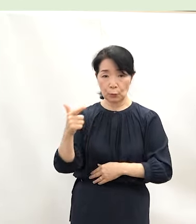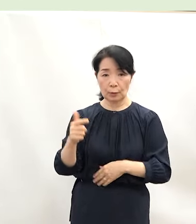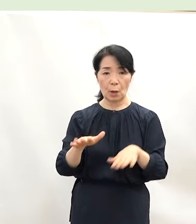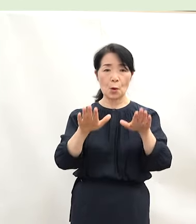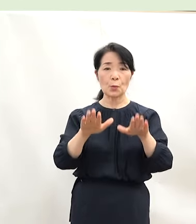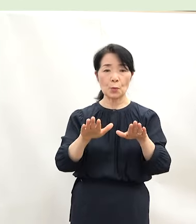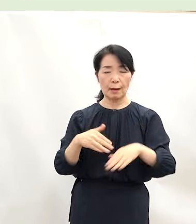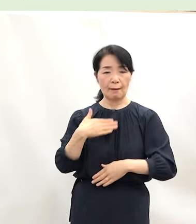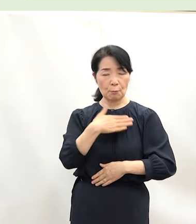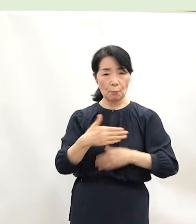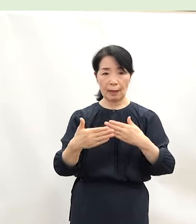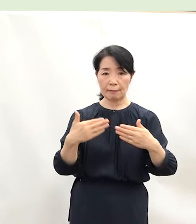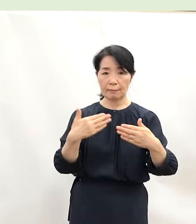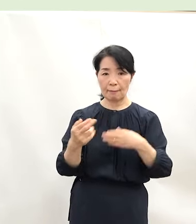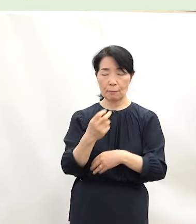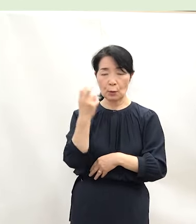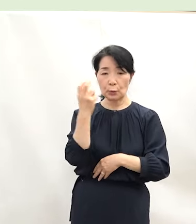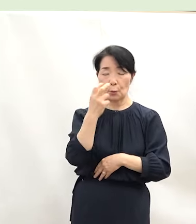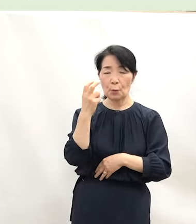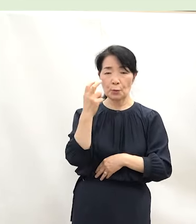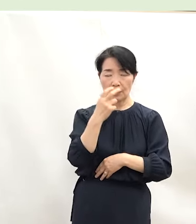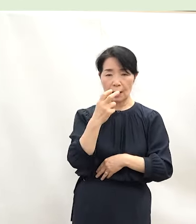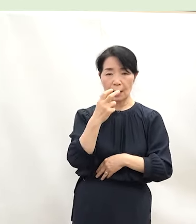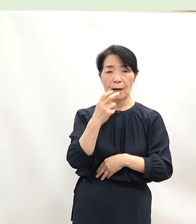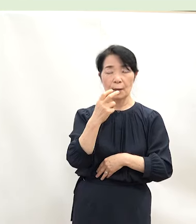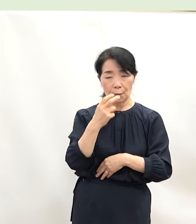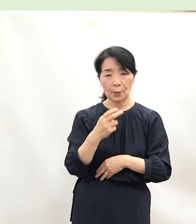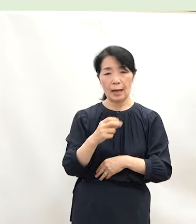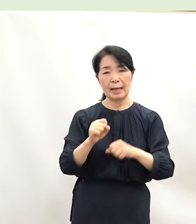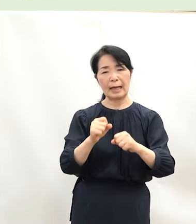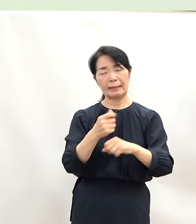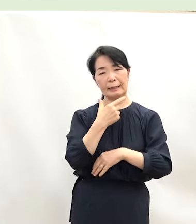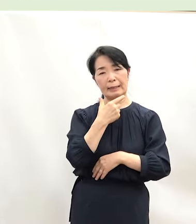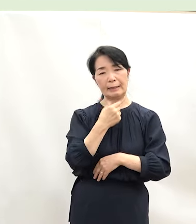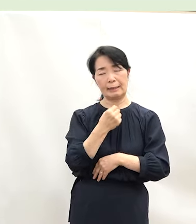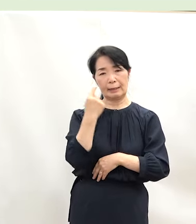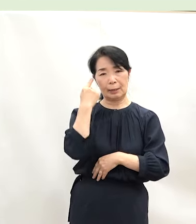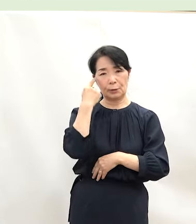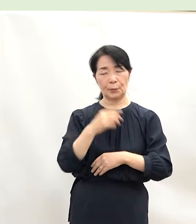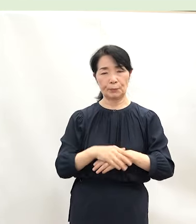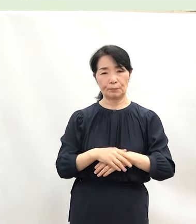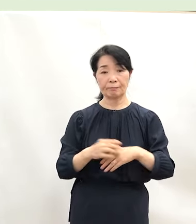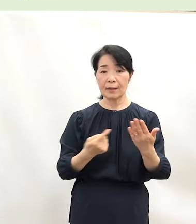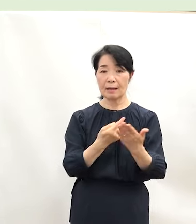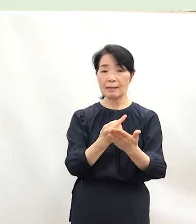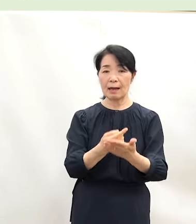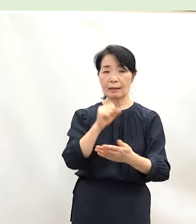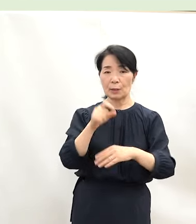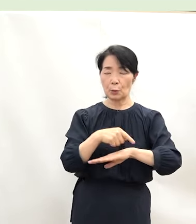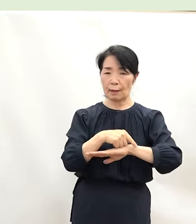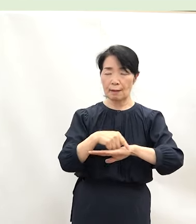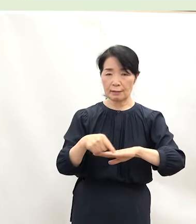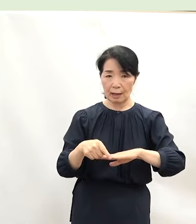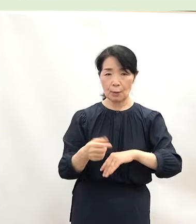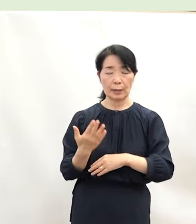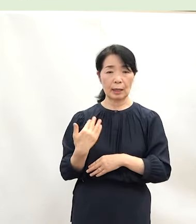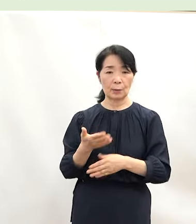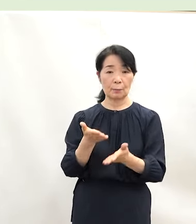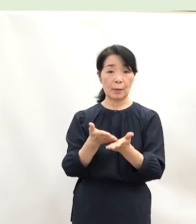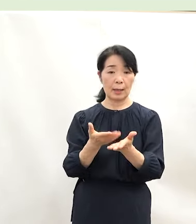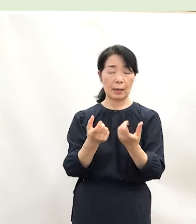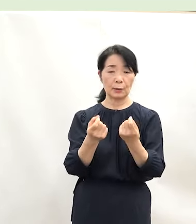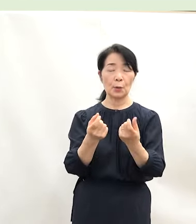体験調査を、やっていただきたいというふうに考えております。参加予定者は今申し上げた通り、コク